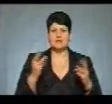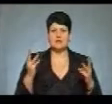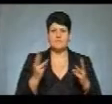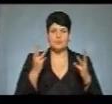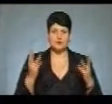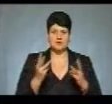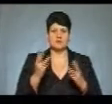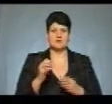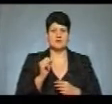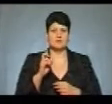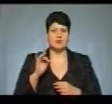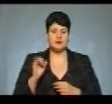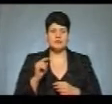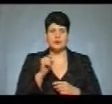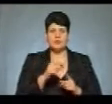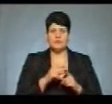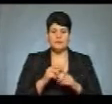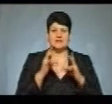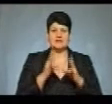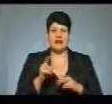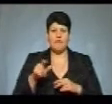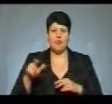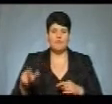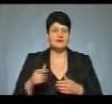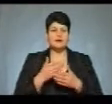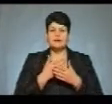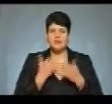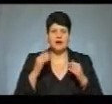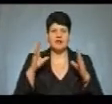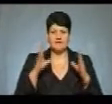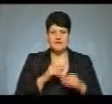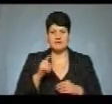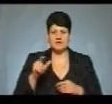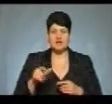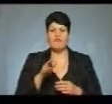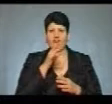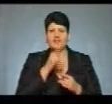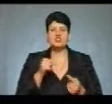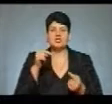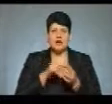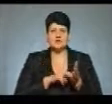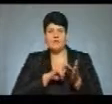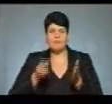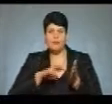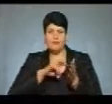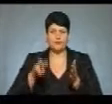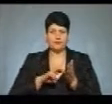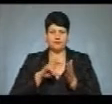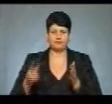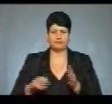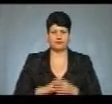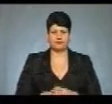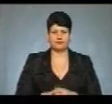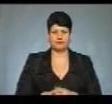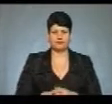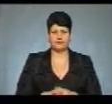області Андрій Брик. За його словами, травмованих у пожежі немає. Усі пасажири вчасно покинули транспортний засіб. Детальніше про це у сюжеті